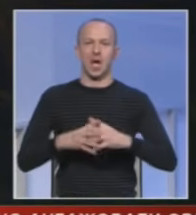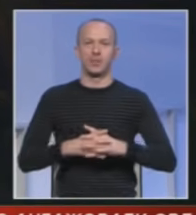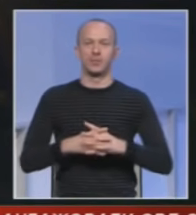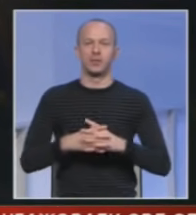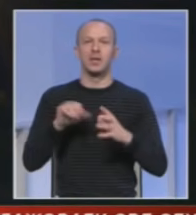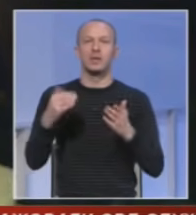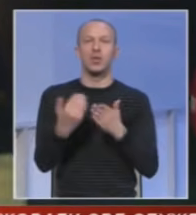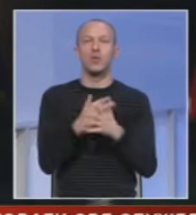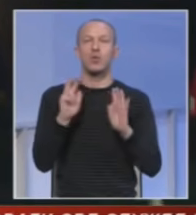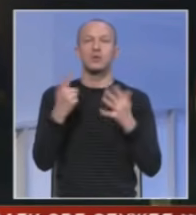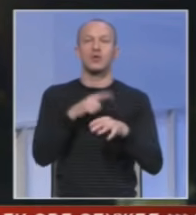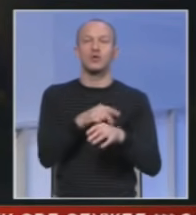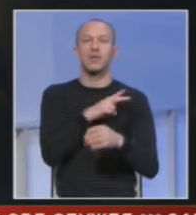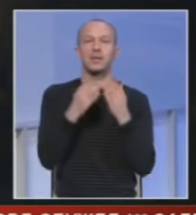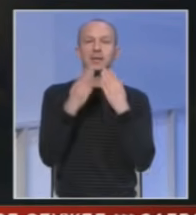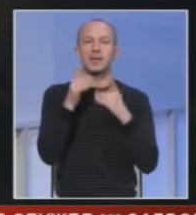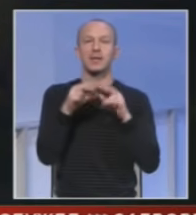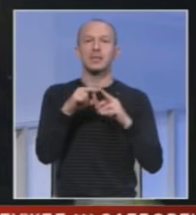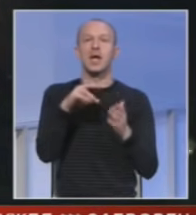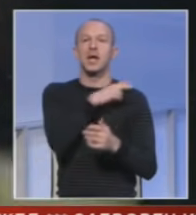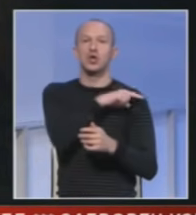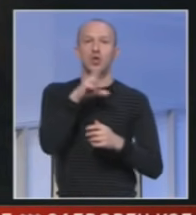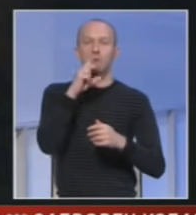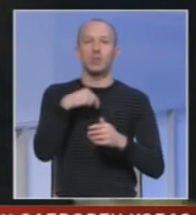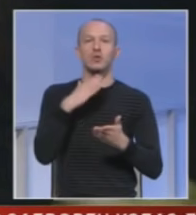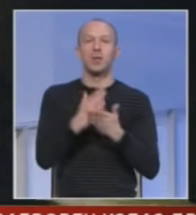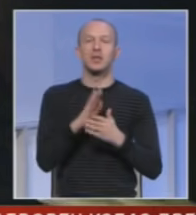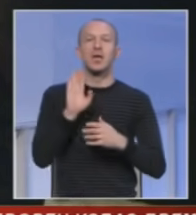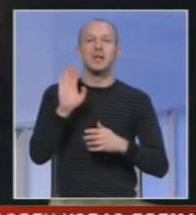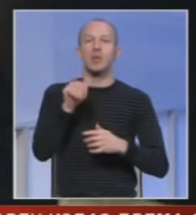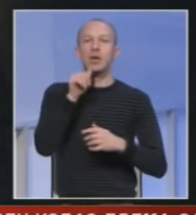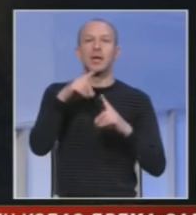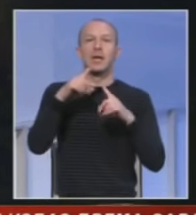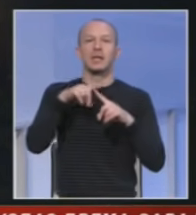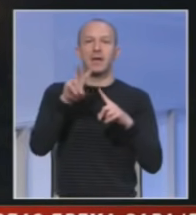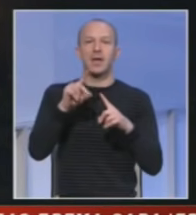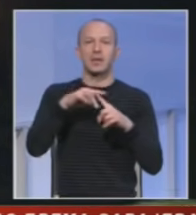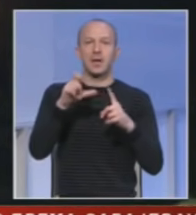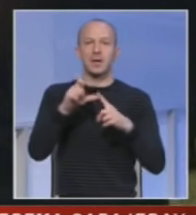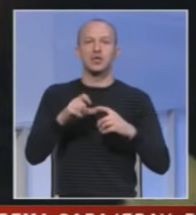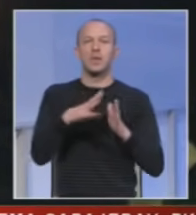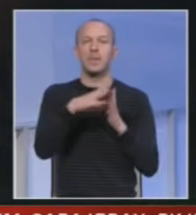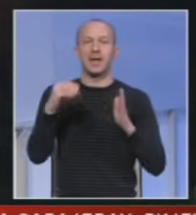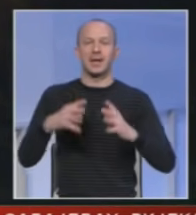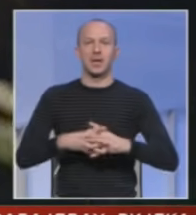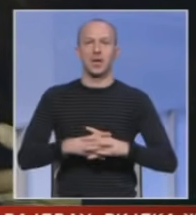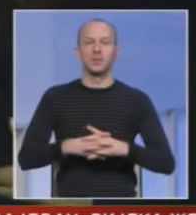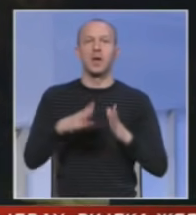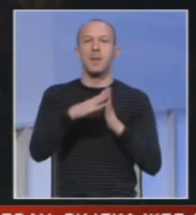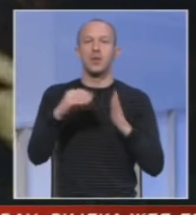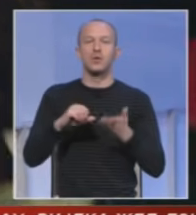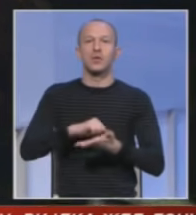Da ponovimo, dakle u 18 časova imate sastanak sa načelnicima opština, mi ćemo biti tamo i da kažemo da će Televizija Republike Srpske